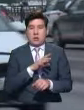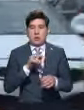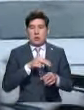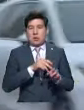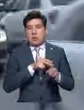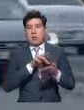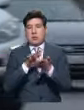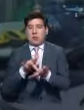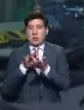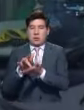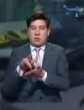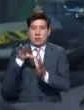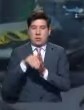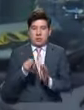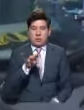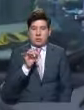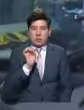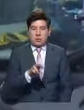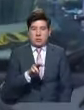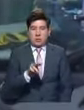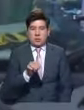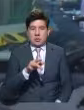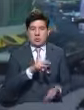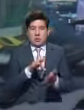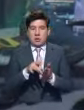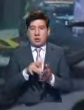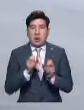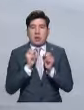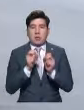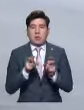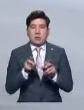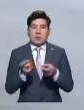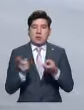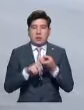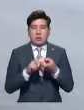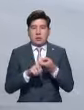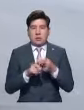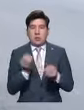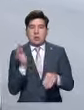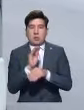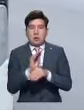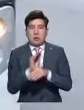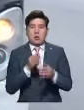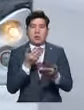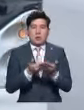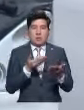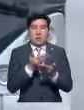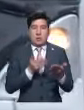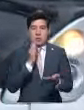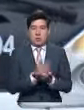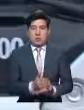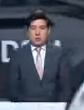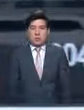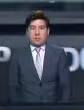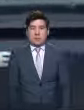ондағы тұрғын жайымды дезинфекциялап аласта баламын деп, қауіп қатерге ілініп қалмаңыз деп кеңес береді эколог мамандар. Динара